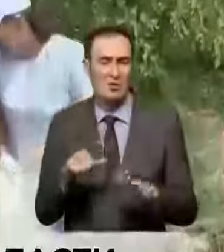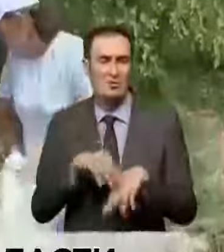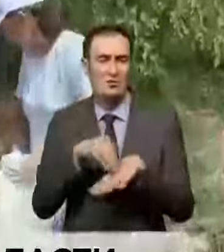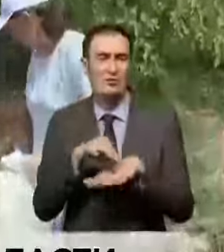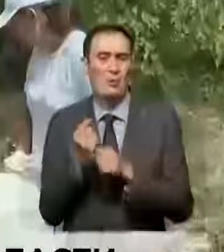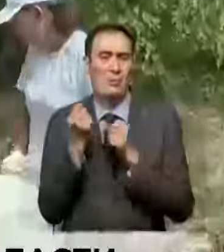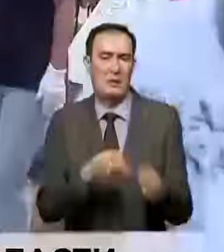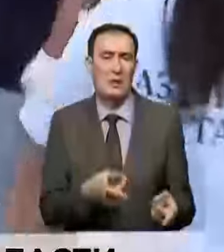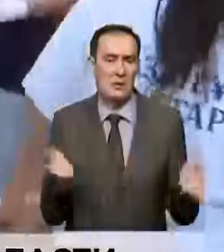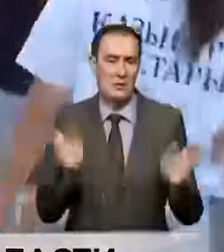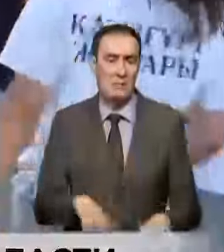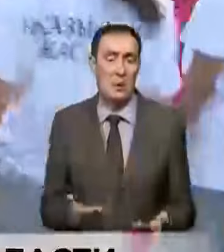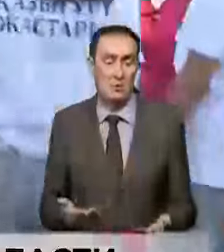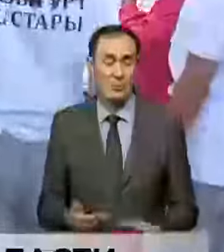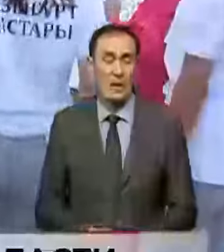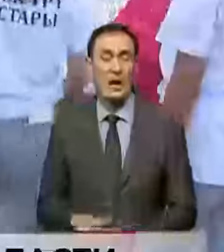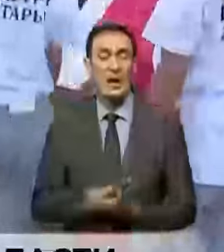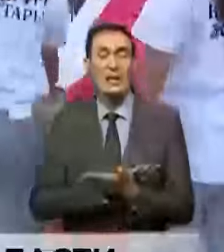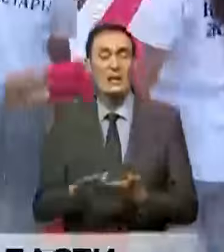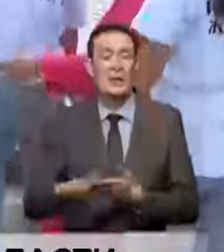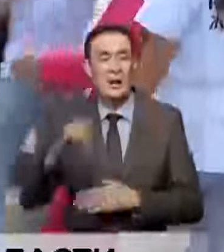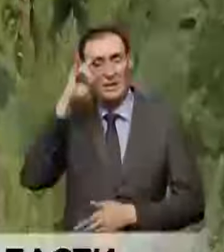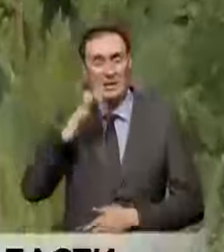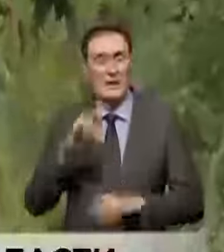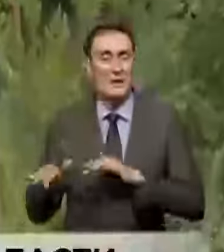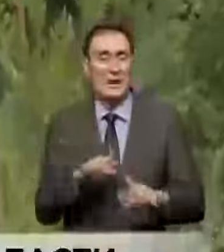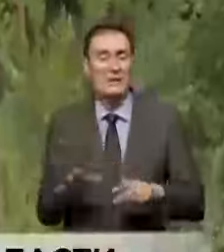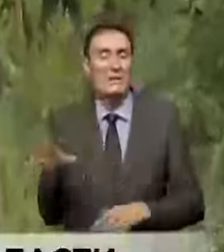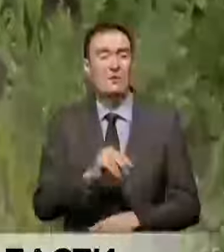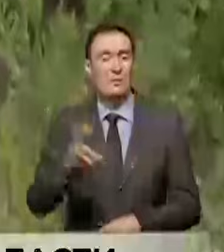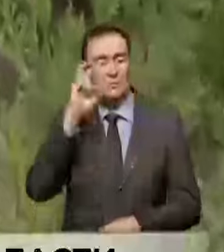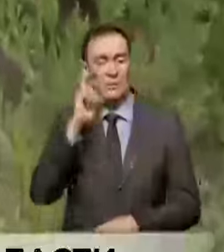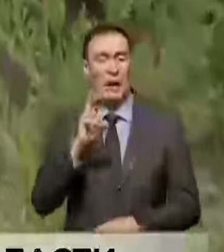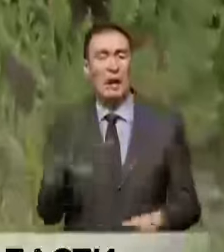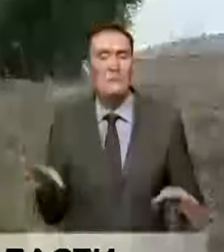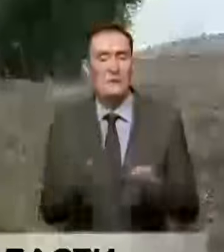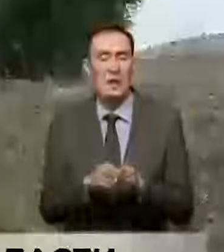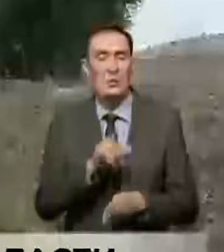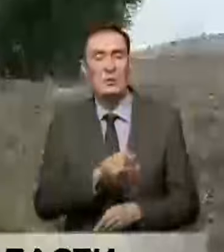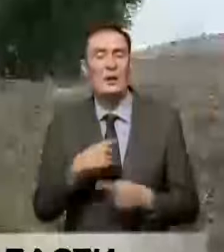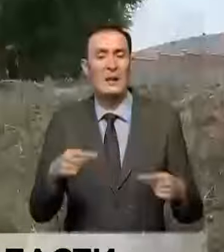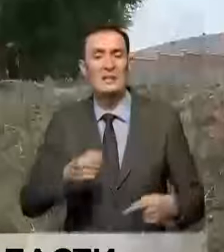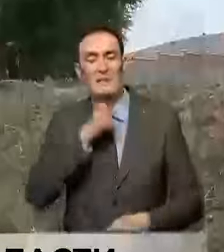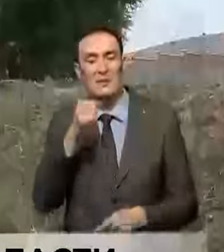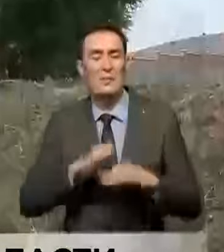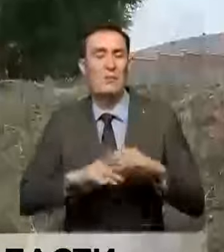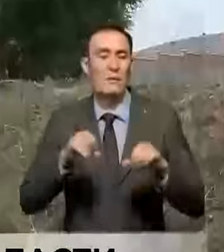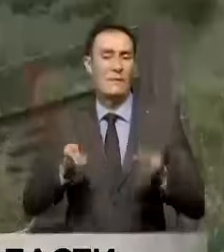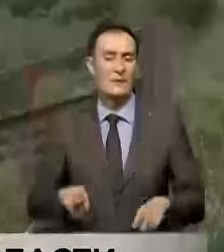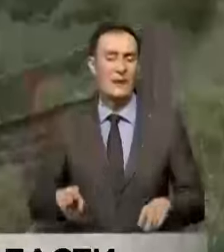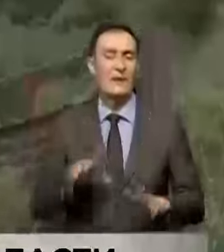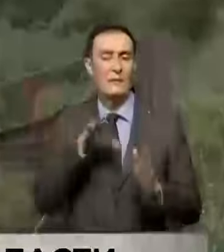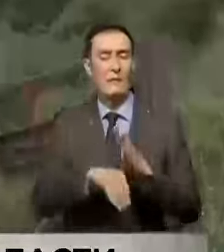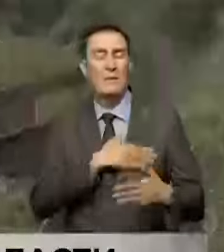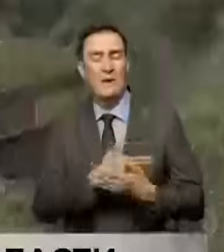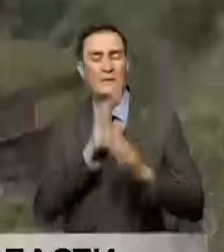животного здесь же оставляют. Акция «Таза Казахстан» проводится по всей стране, объединяя людей разных возрастов и профессий. Внести свой